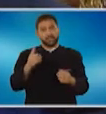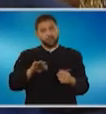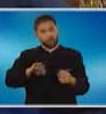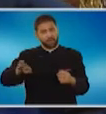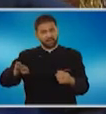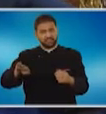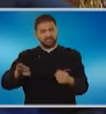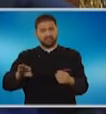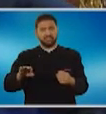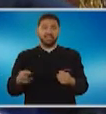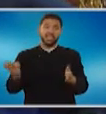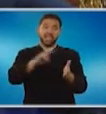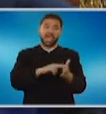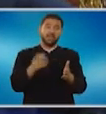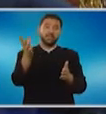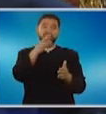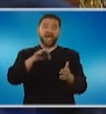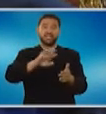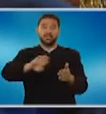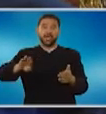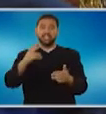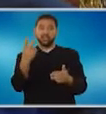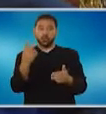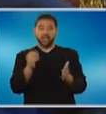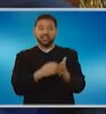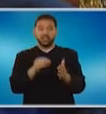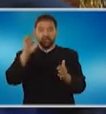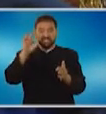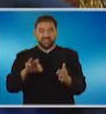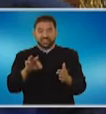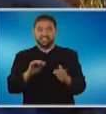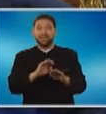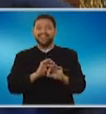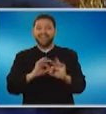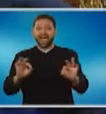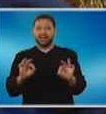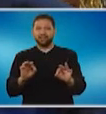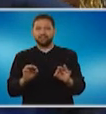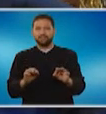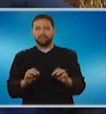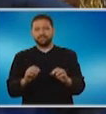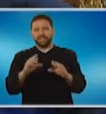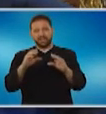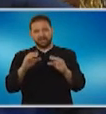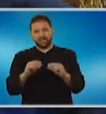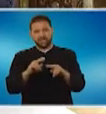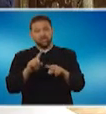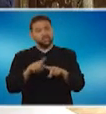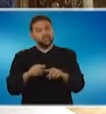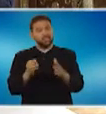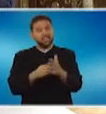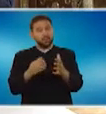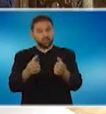unu. Iar pe de altă parte, doi, trebuie să fixăm foarte clar filtrele. Pentru că a